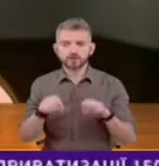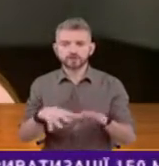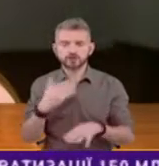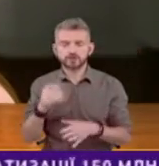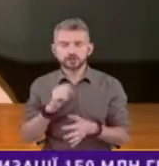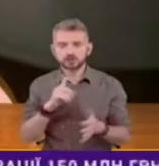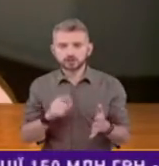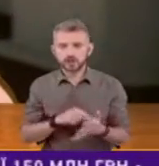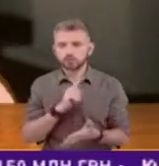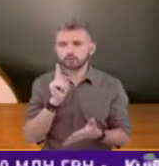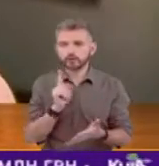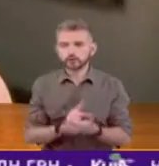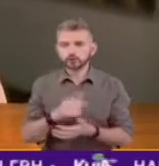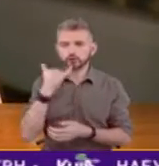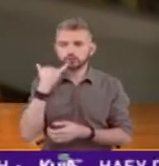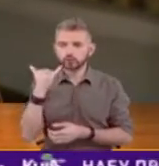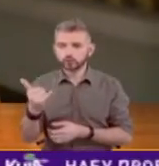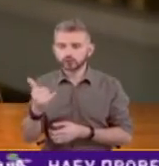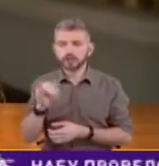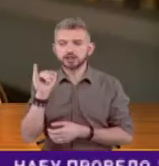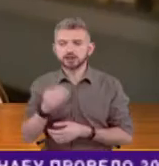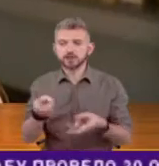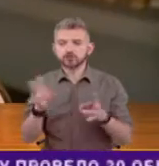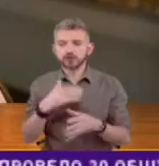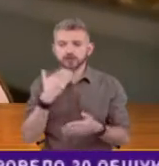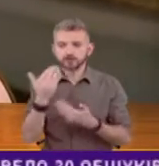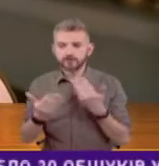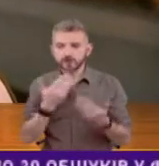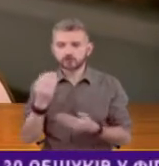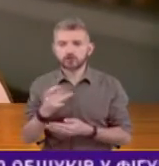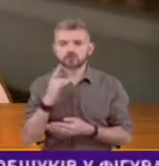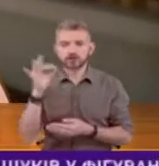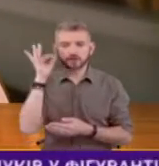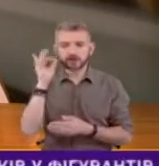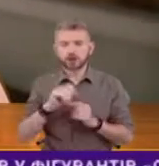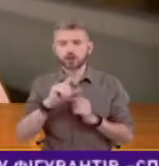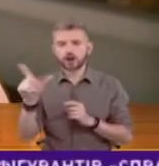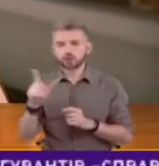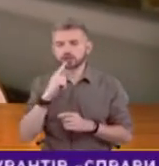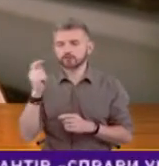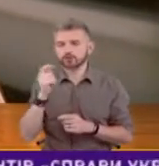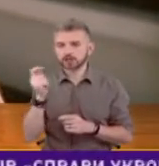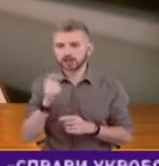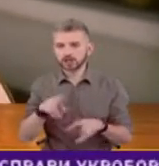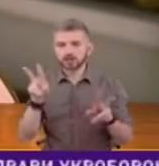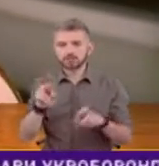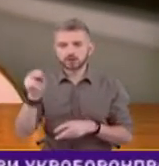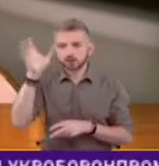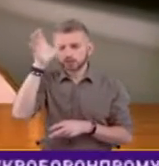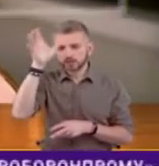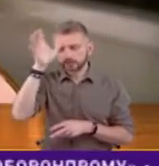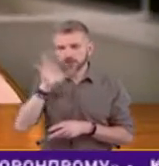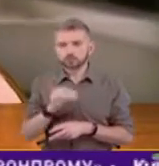питання. Тож обов'язково телефонуйте і залишайте там ваші звернення. Ще раз нагадаю, Райдужний Воскресенка, також тематика освіти, саме про